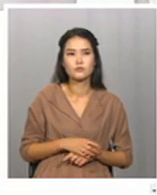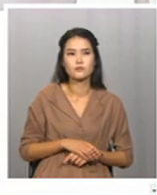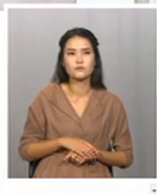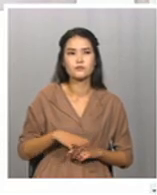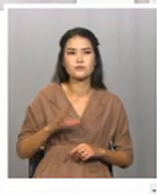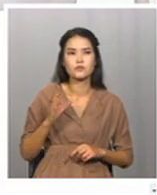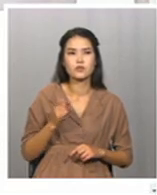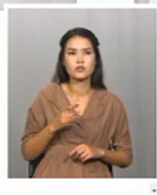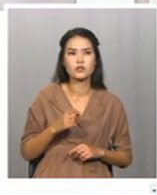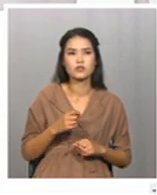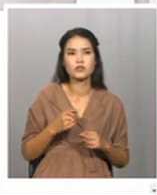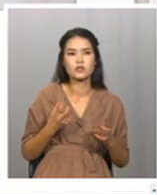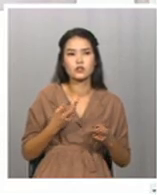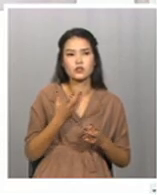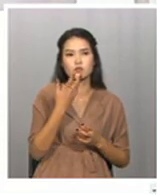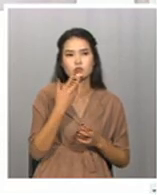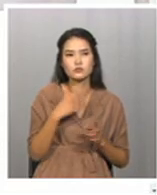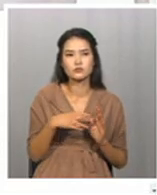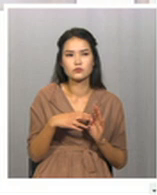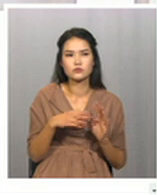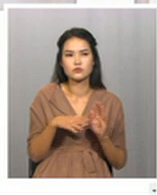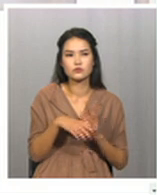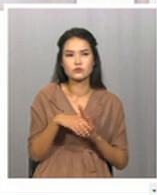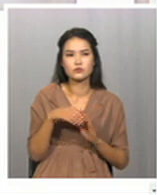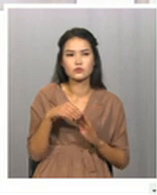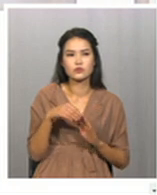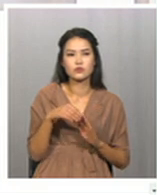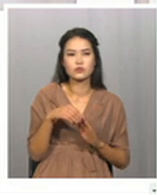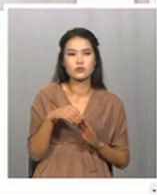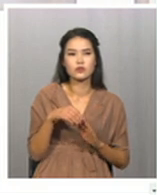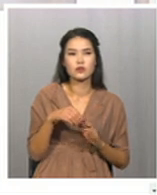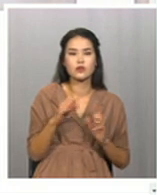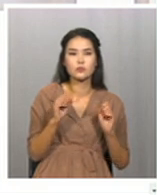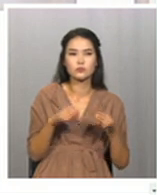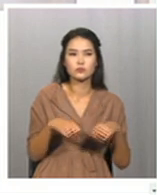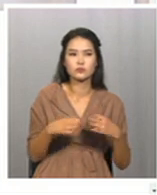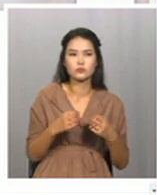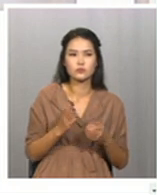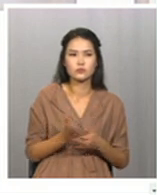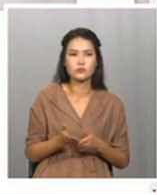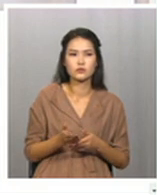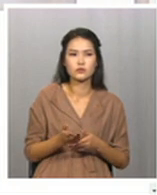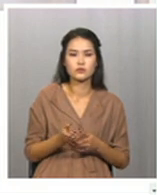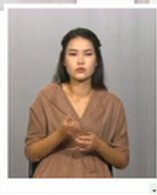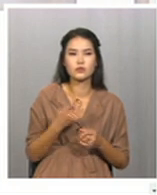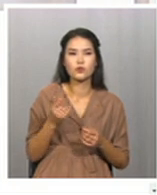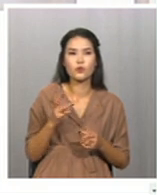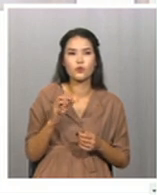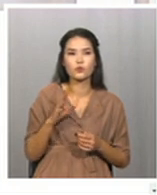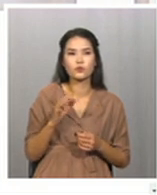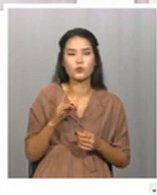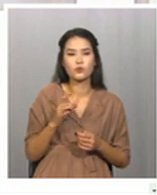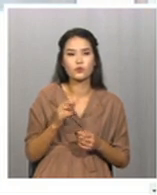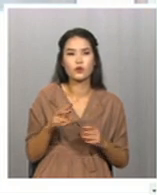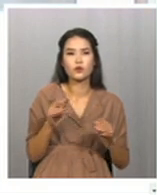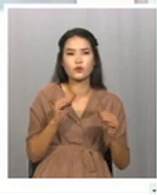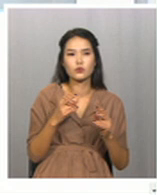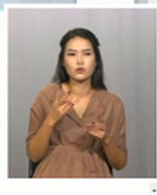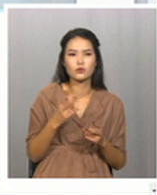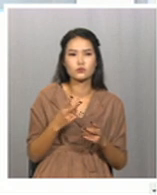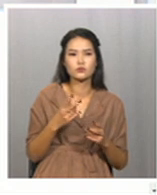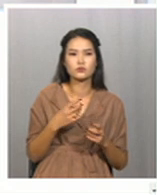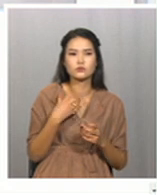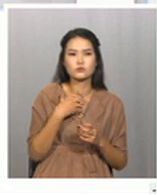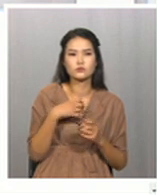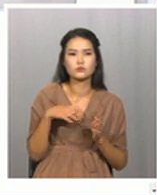Қаріптің түрін, түсін таңдауға мүмкіндік береді. OX сайт конструкторы. Қалауымызша жазу жазуымызға